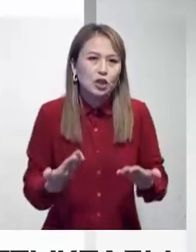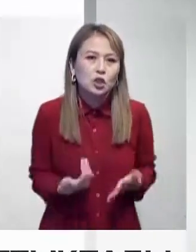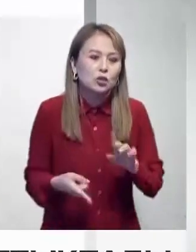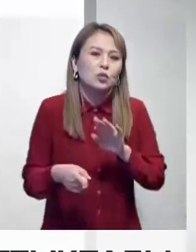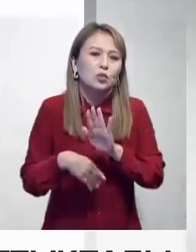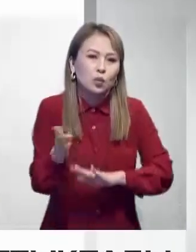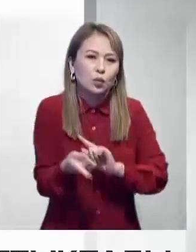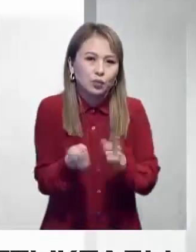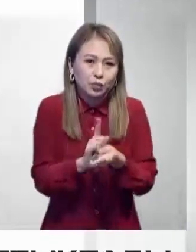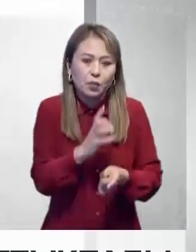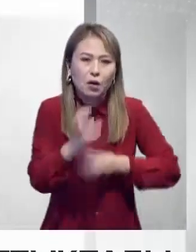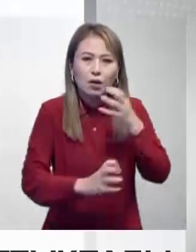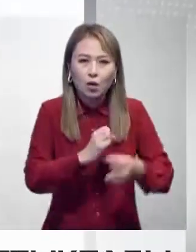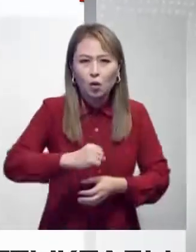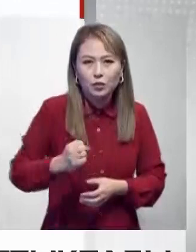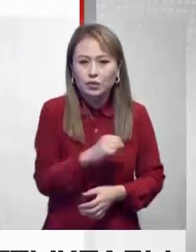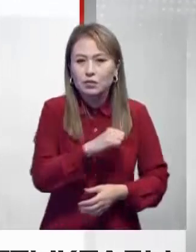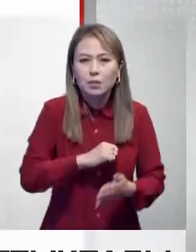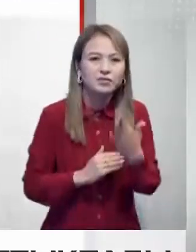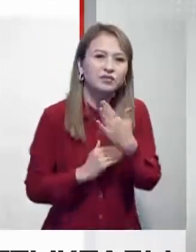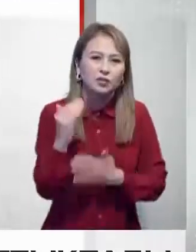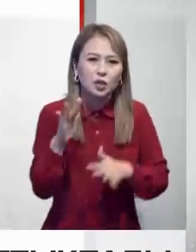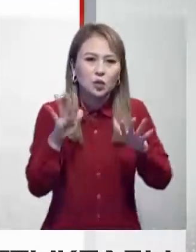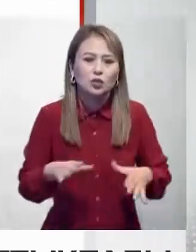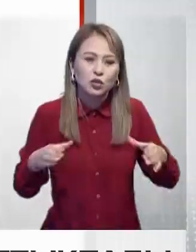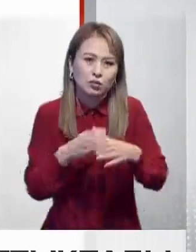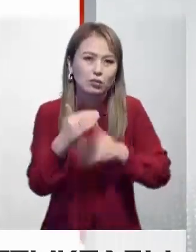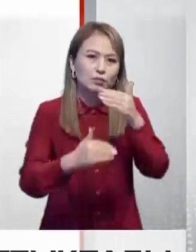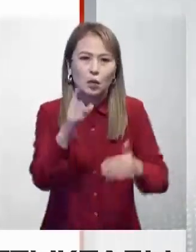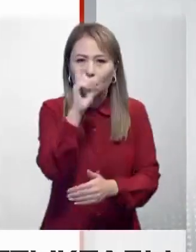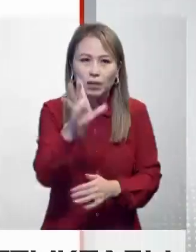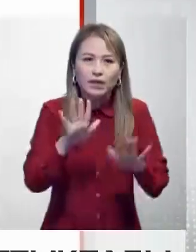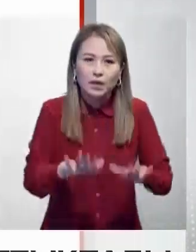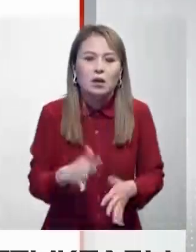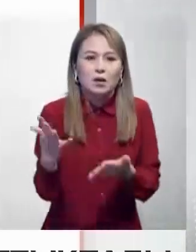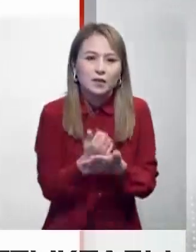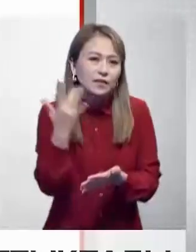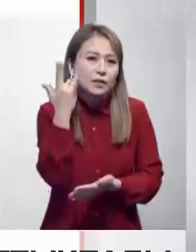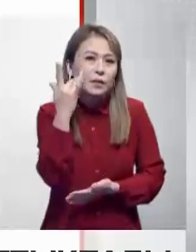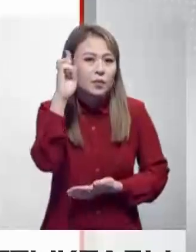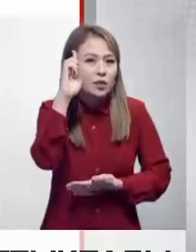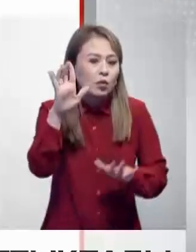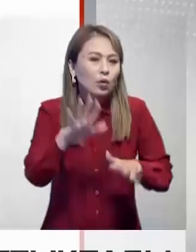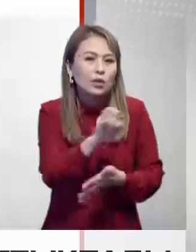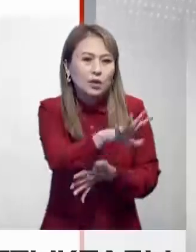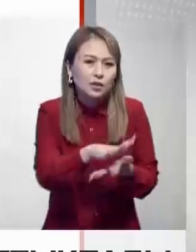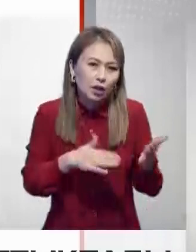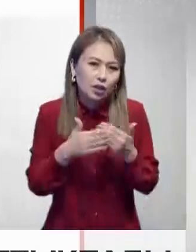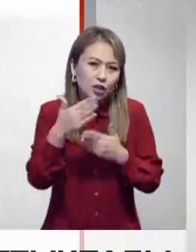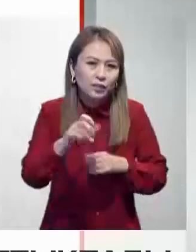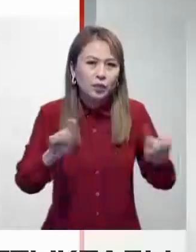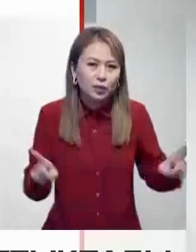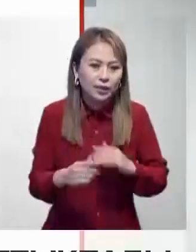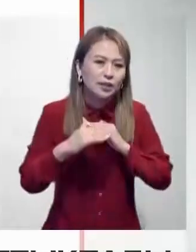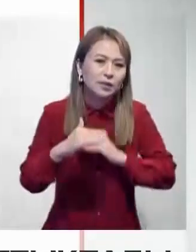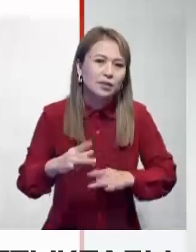жақсарту, және халықаралық қауымдастықтағы беделін арттыру жолында елеулі жетістіктерге қол жеткізіп келеді. Осы ретте мемлекетіңіздің одан әрі